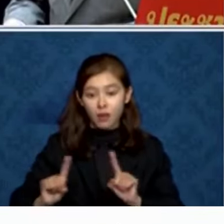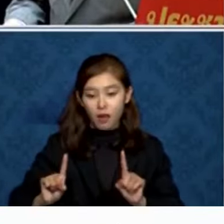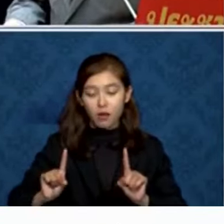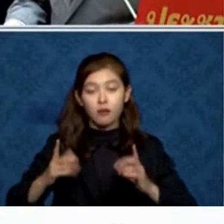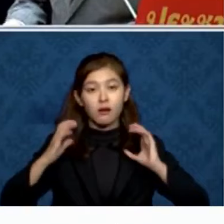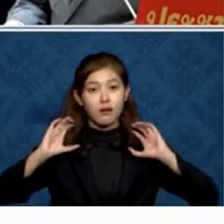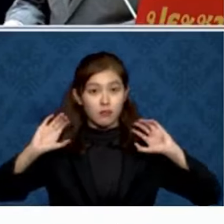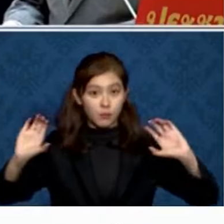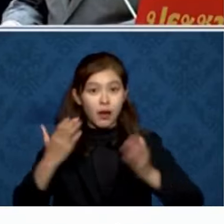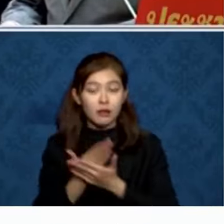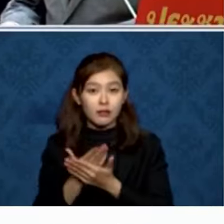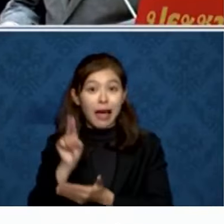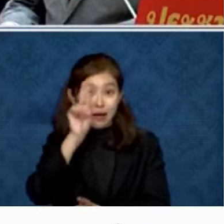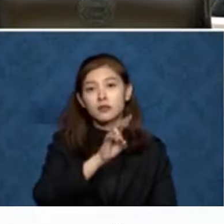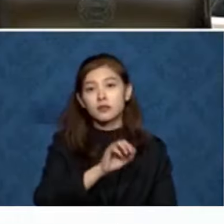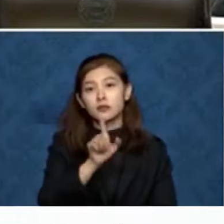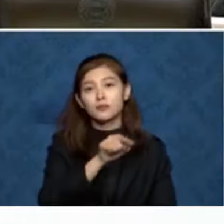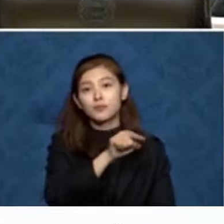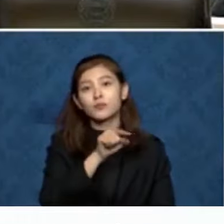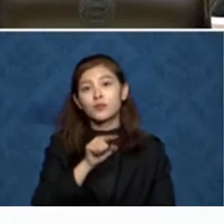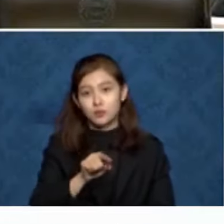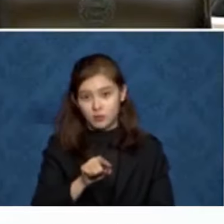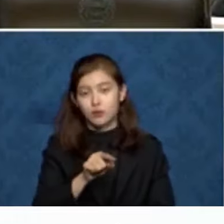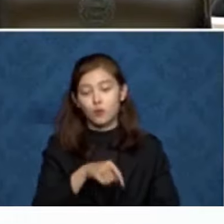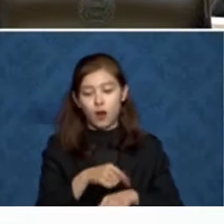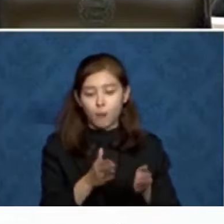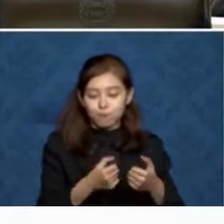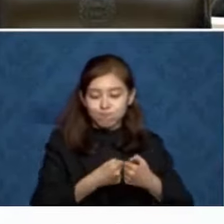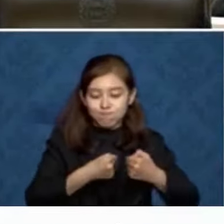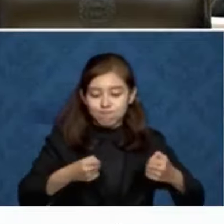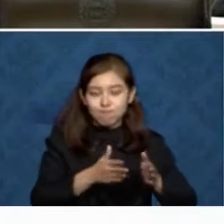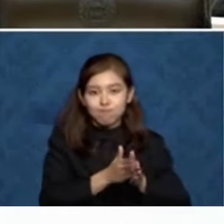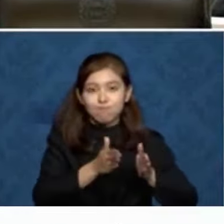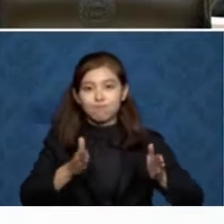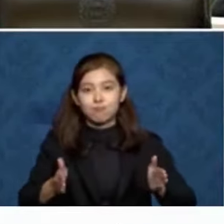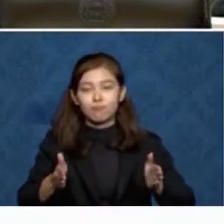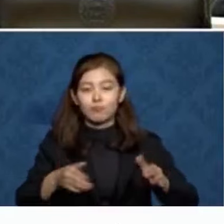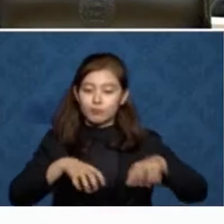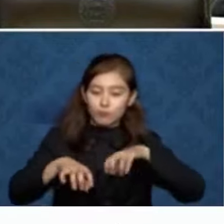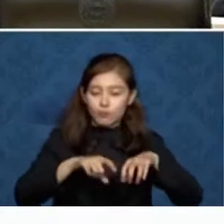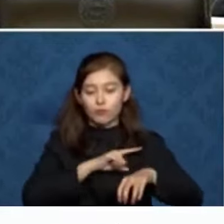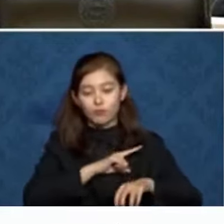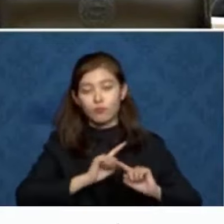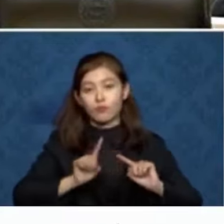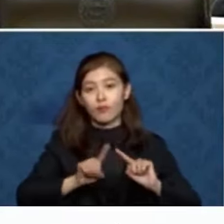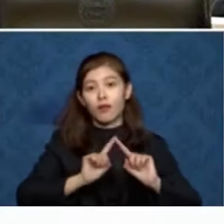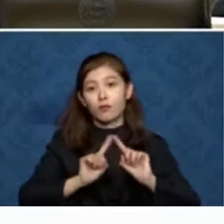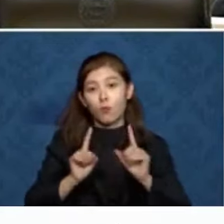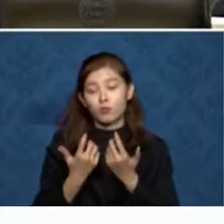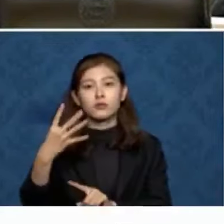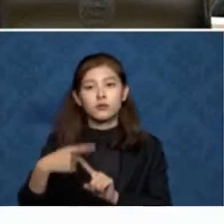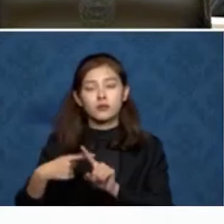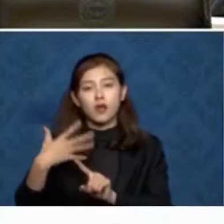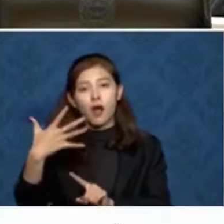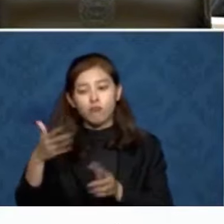จากปกติ 12เดือนเพราะฉะนั้นเวลาก็เหลือแค่ 5เดือนประสิทธิภาพก็มีแค่ 70สุด